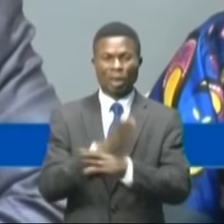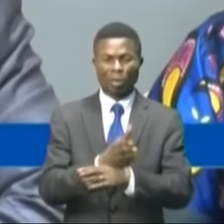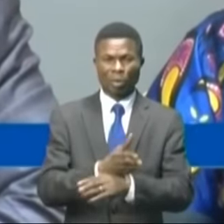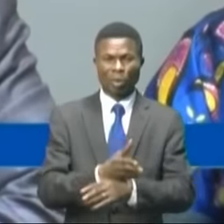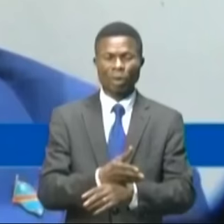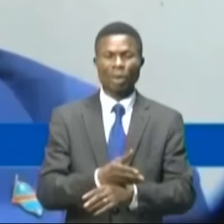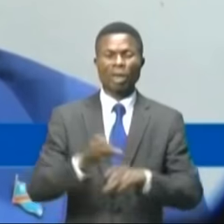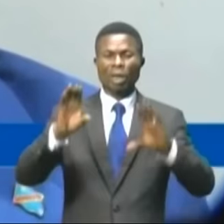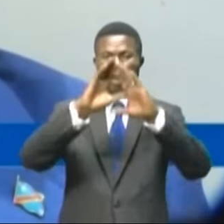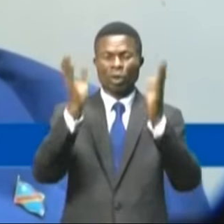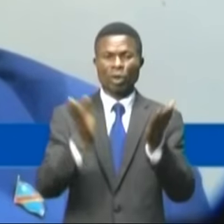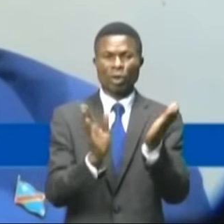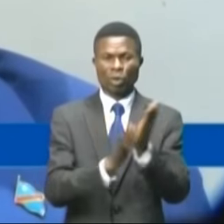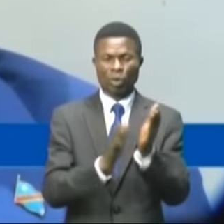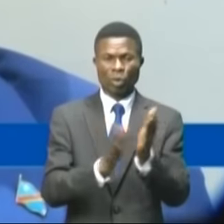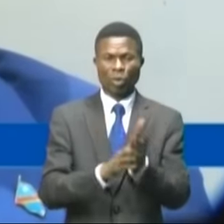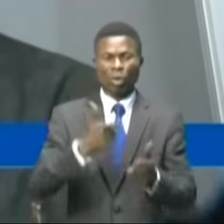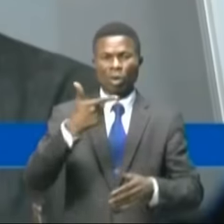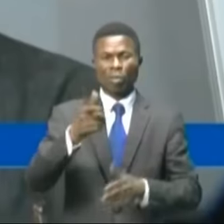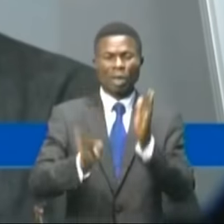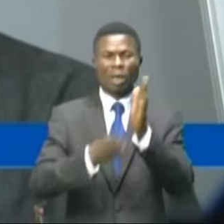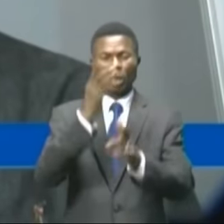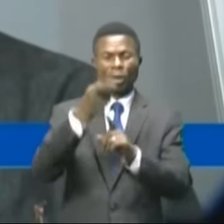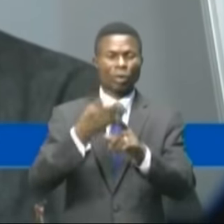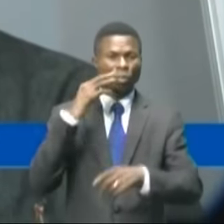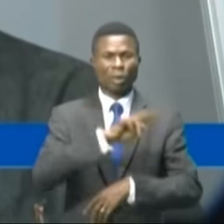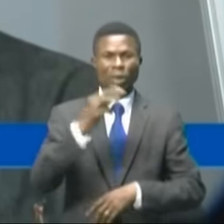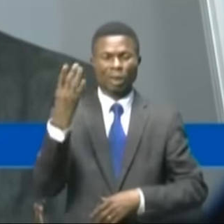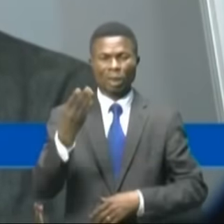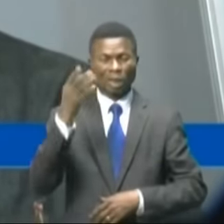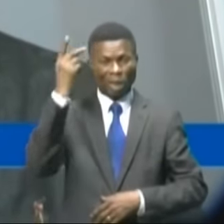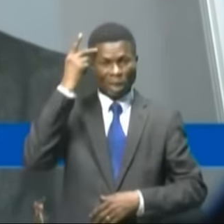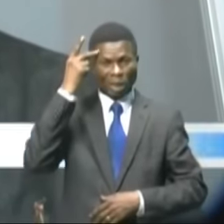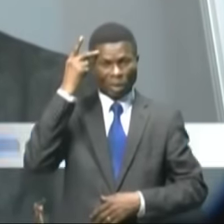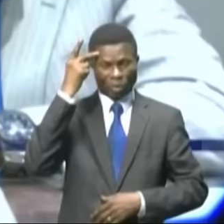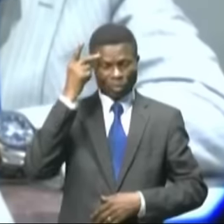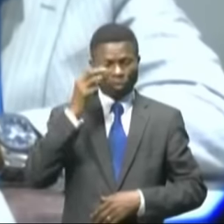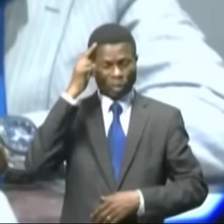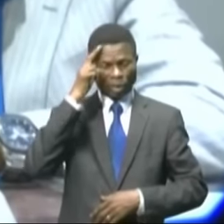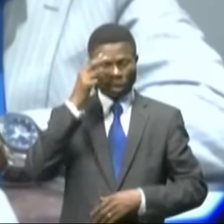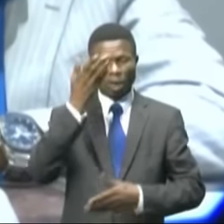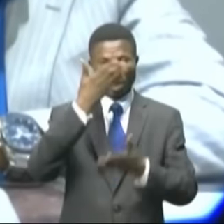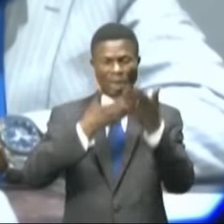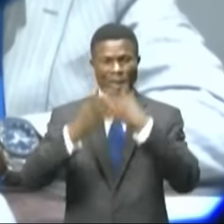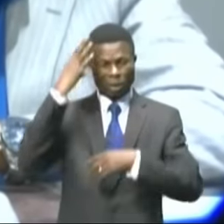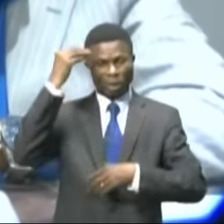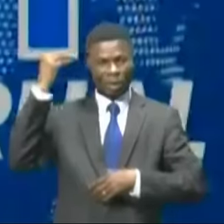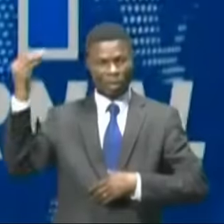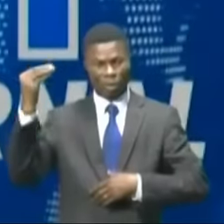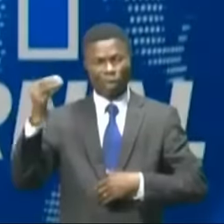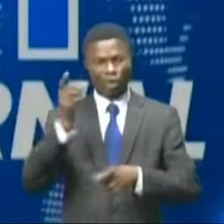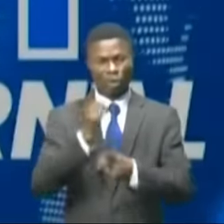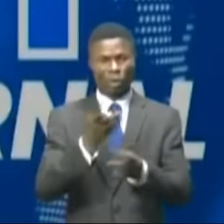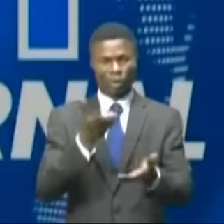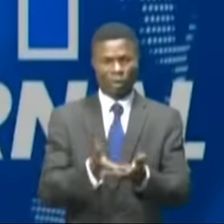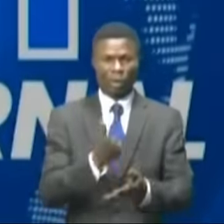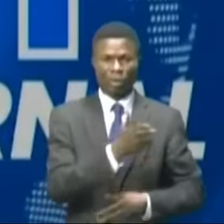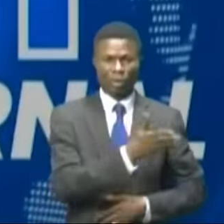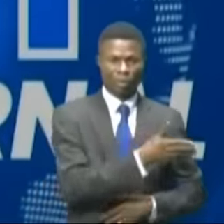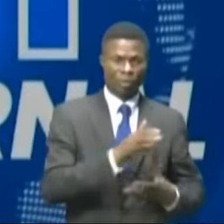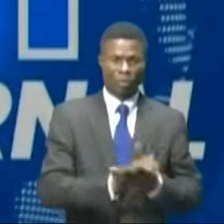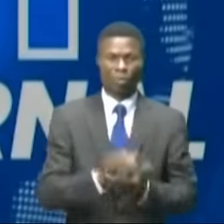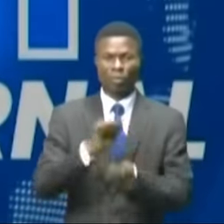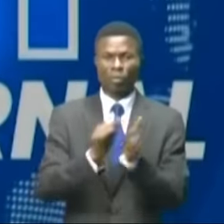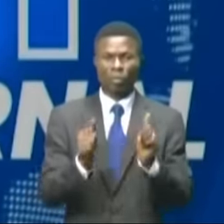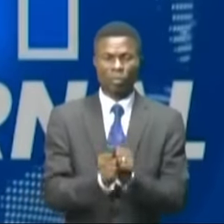du Collège Boboto ce mardi 14 mai 2024 à l'issue réflexion et échanges bien fournis. La